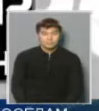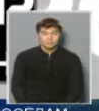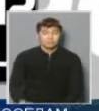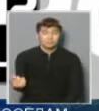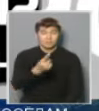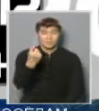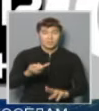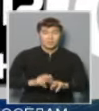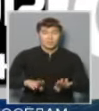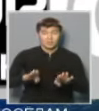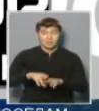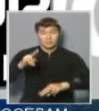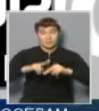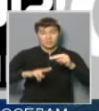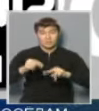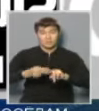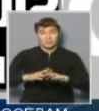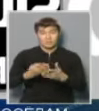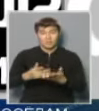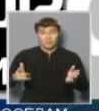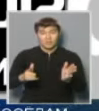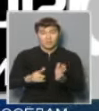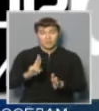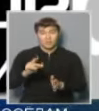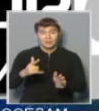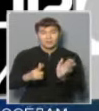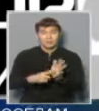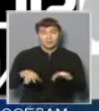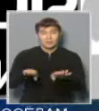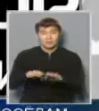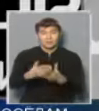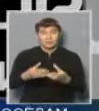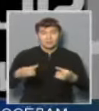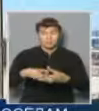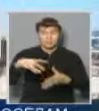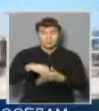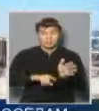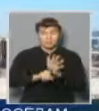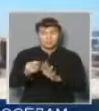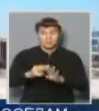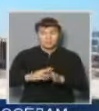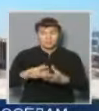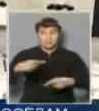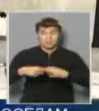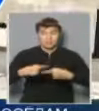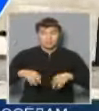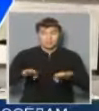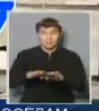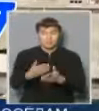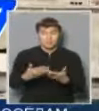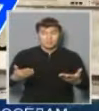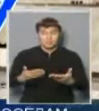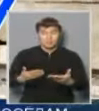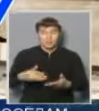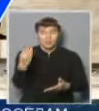Одна из самых престижных строительных компаний в городе, K7 Group является лидером рынка недвижимости Западного Казахстана.